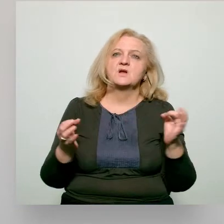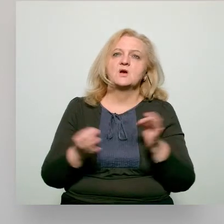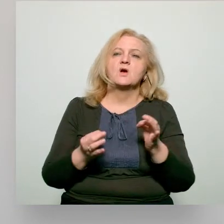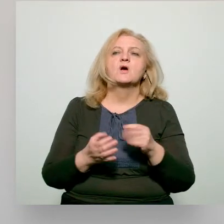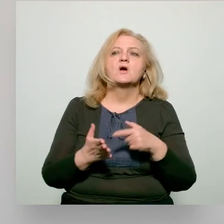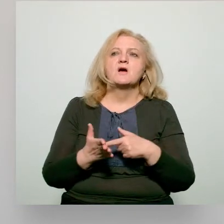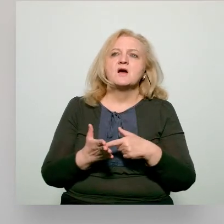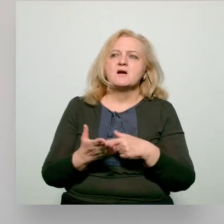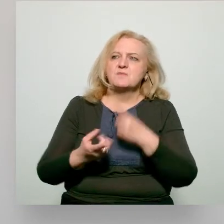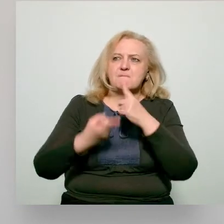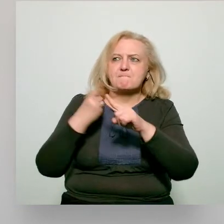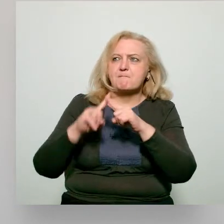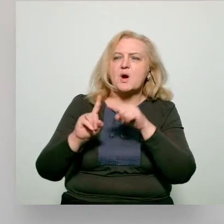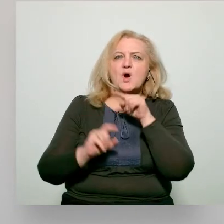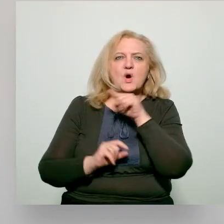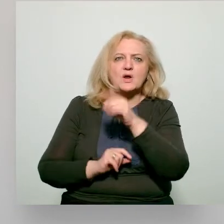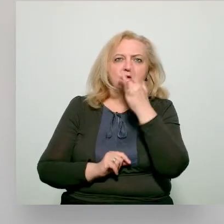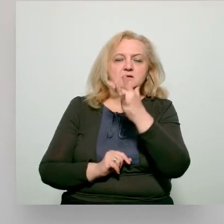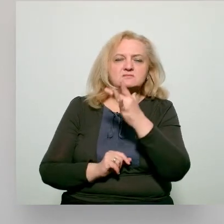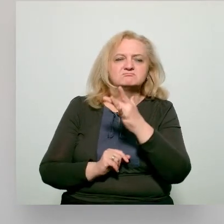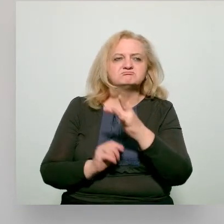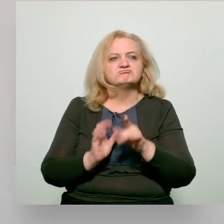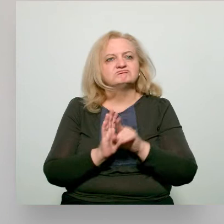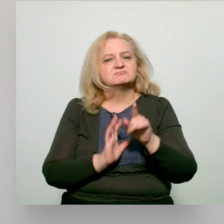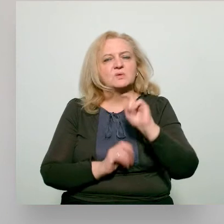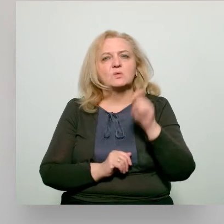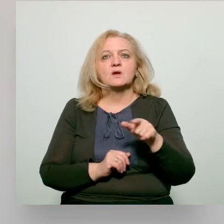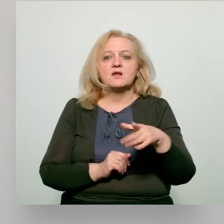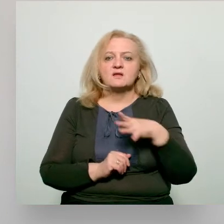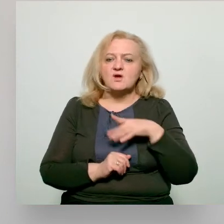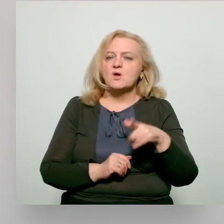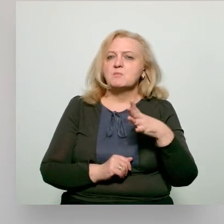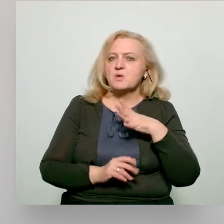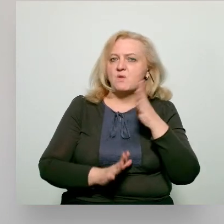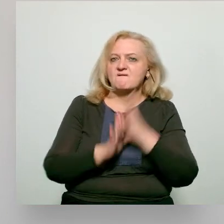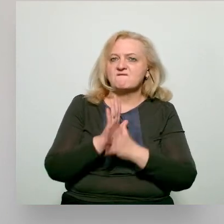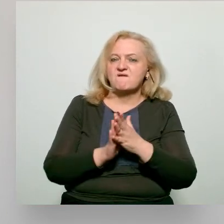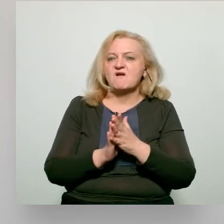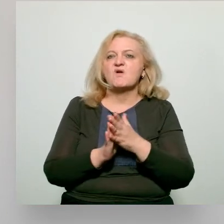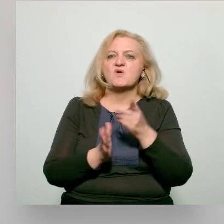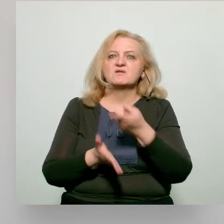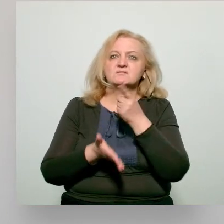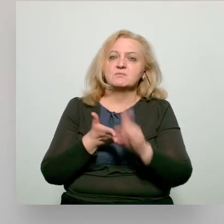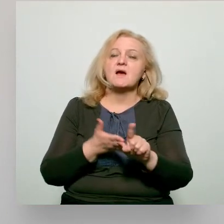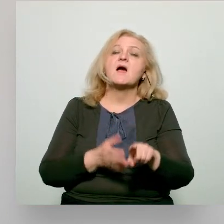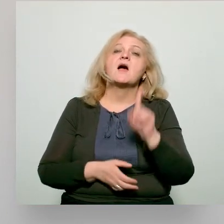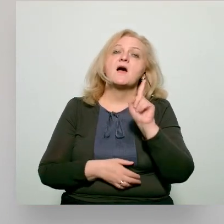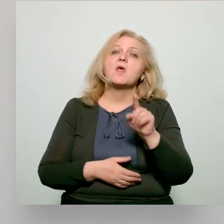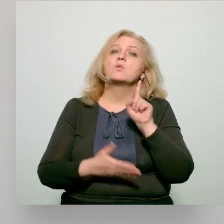polityki rosyjskiej w stosunku do Ukrainy. Wówczas przegrano wojnę, ale udało się ocalić